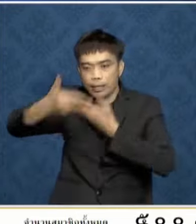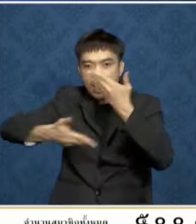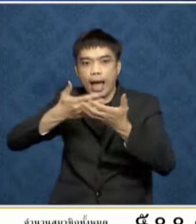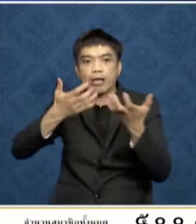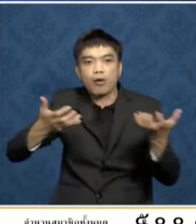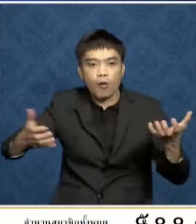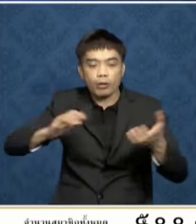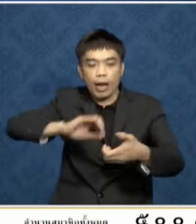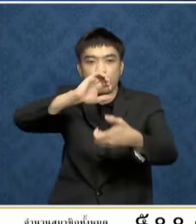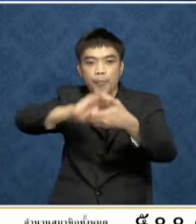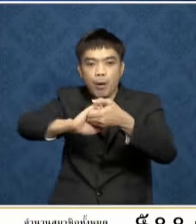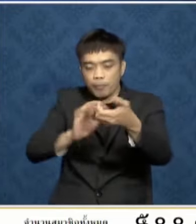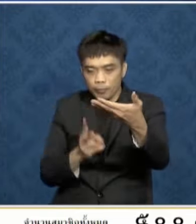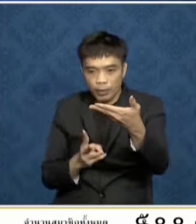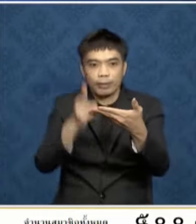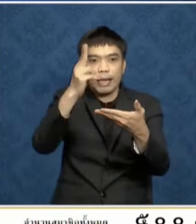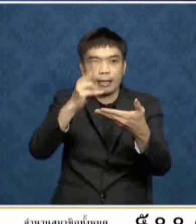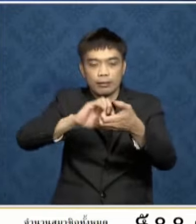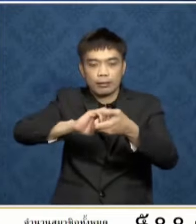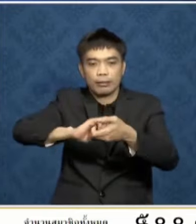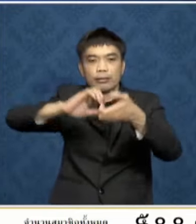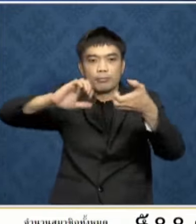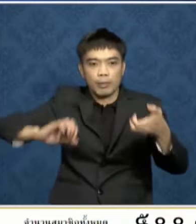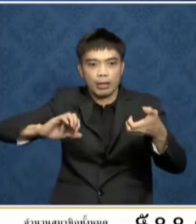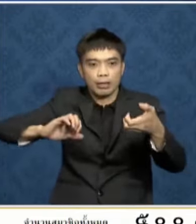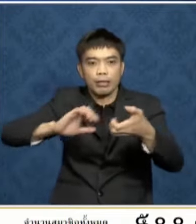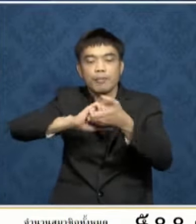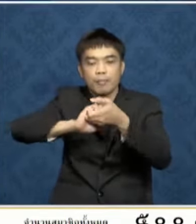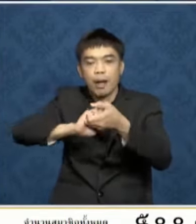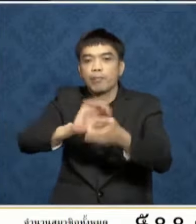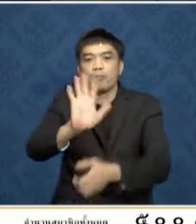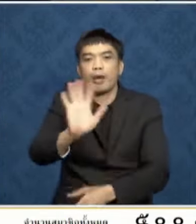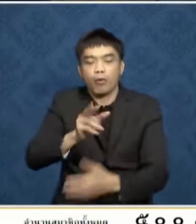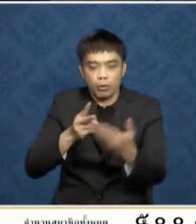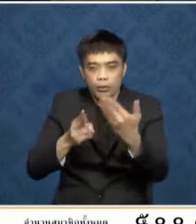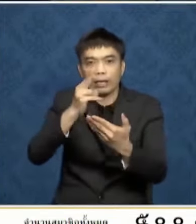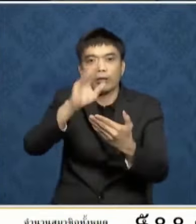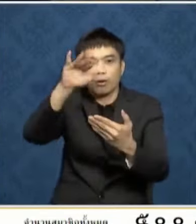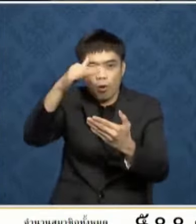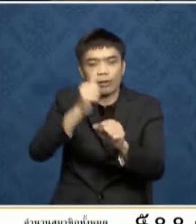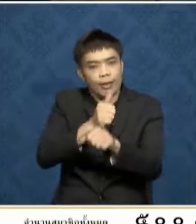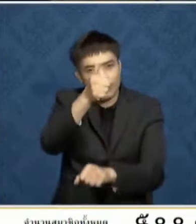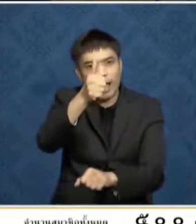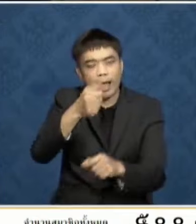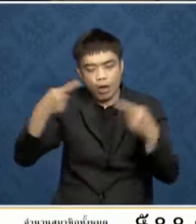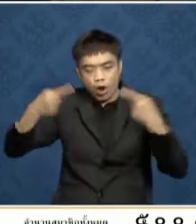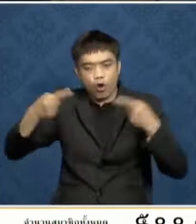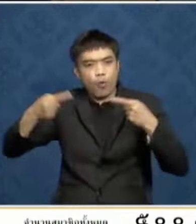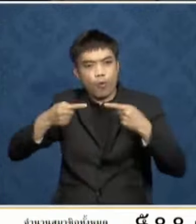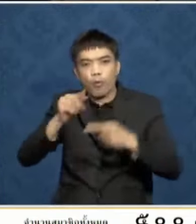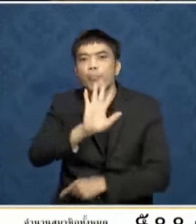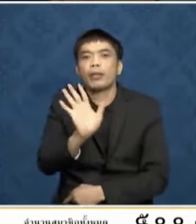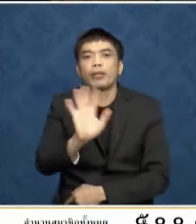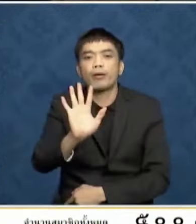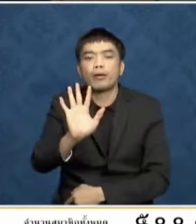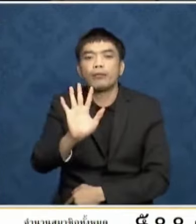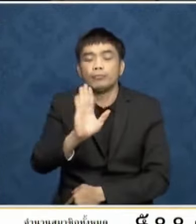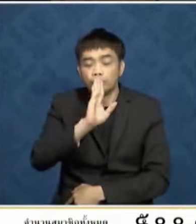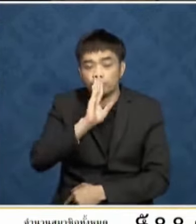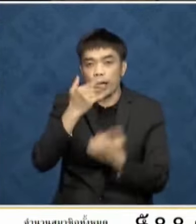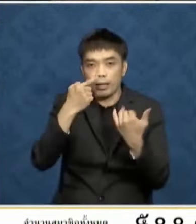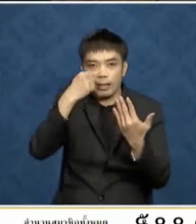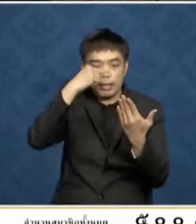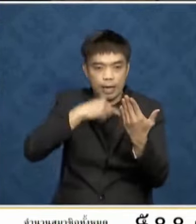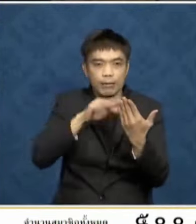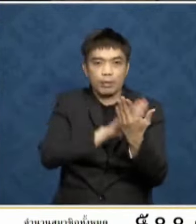นดต่างเป็นประเทศท์คอนข้สมบูรณ์